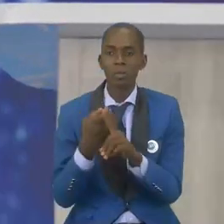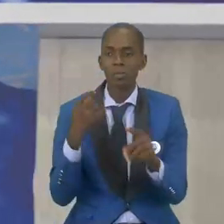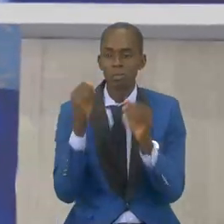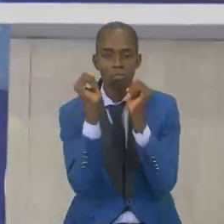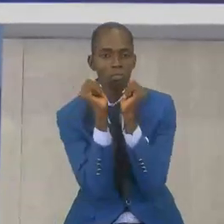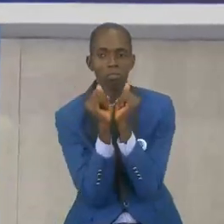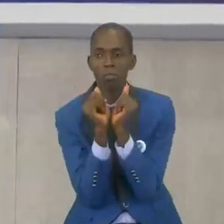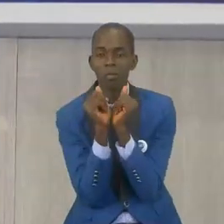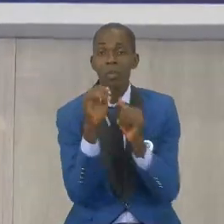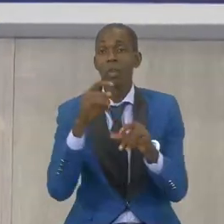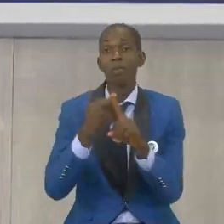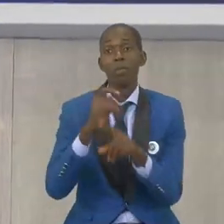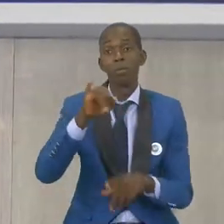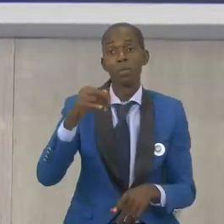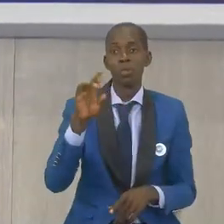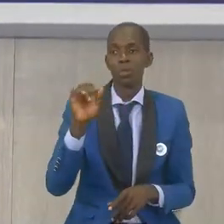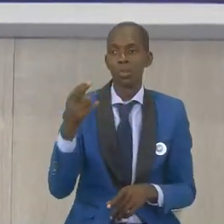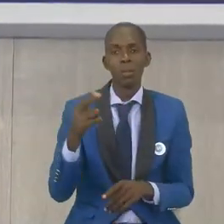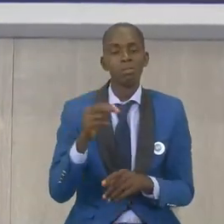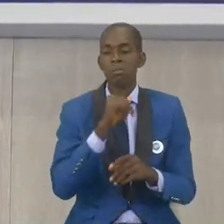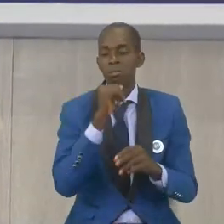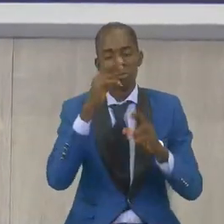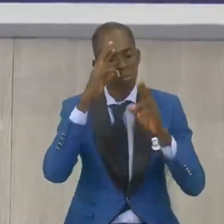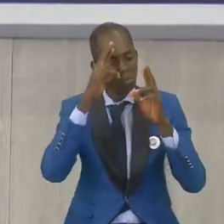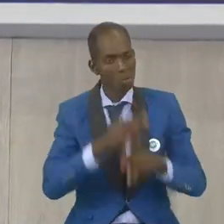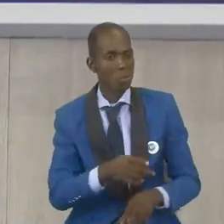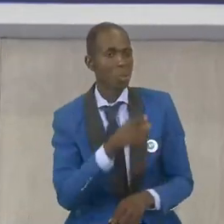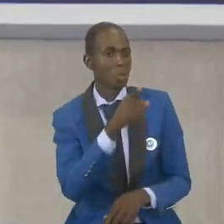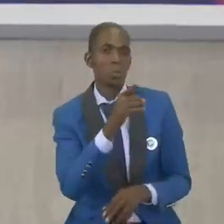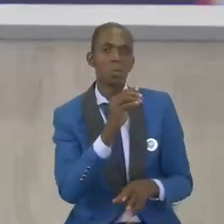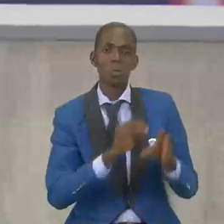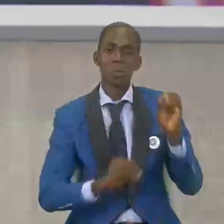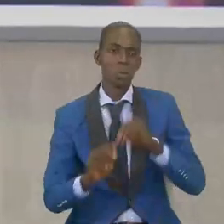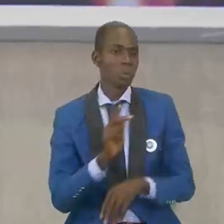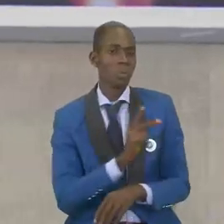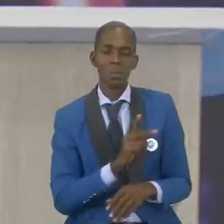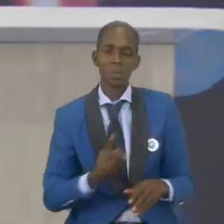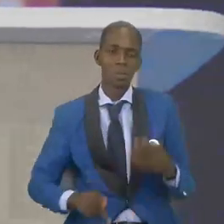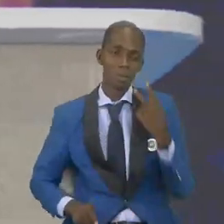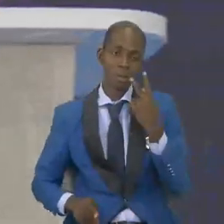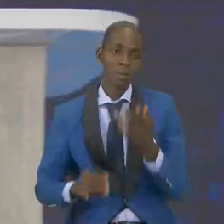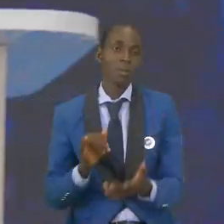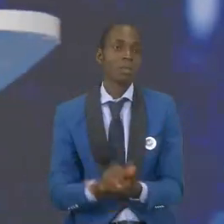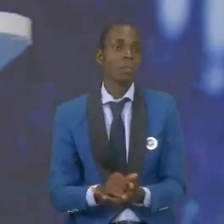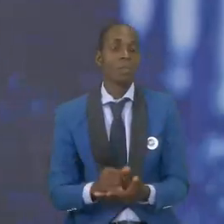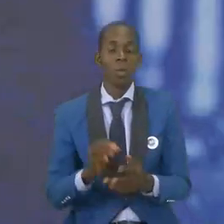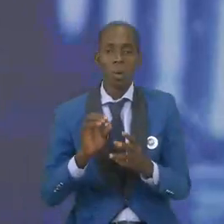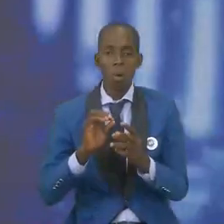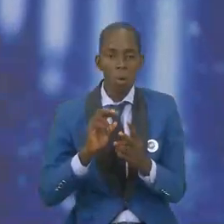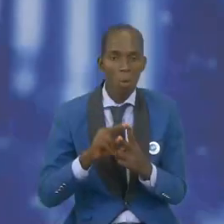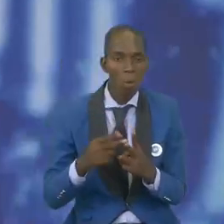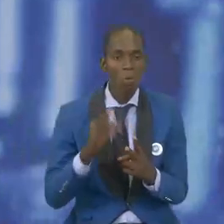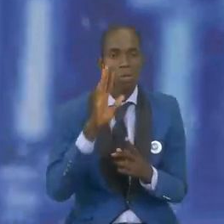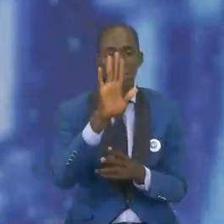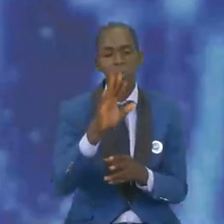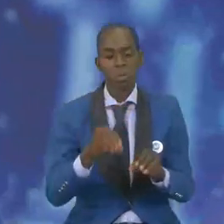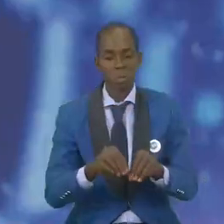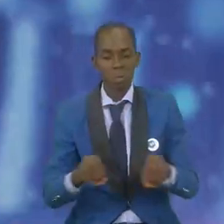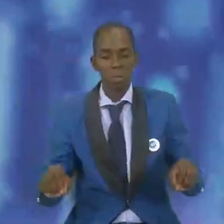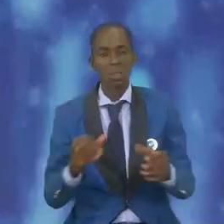des captifs de Juda. Il n'a tenu aucun compte de toi, ô roi, ni de